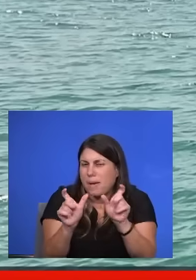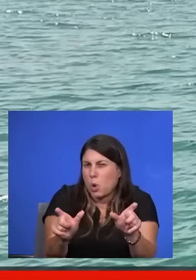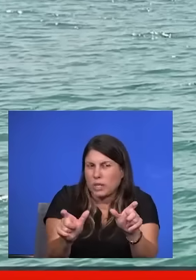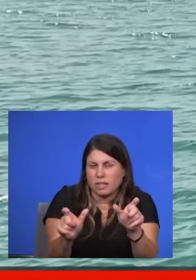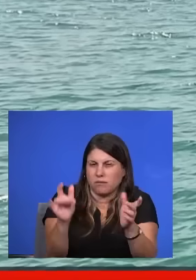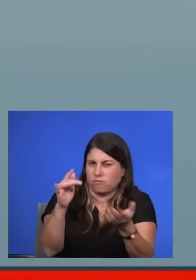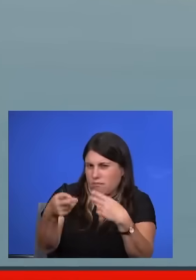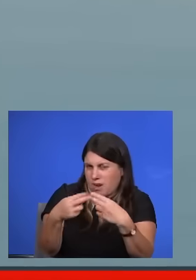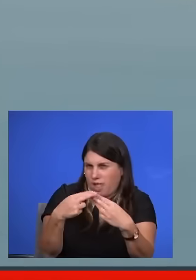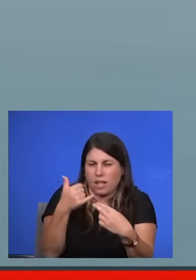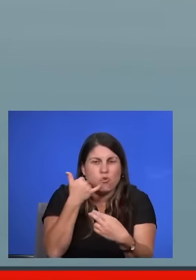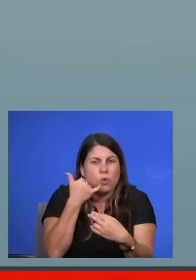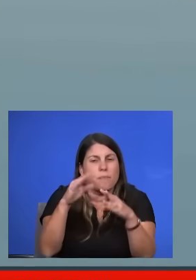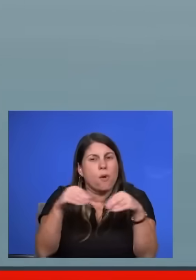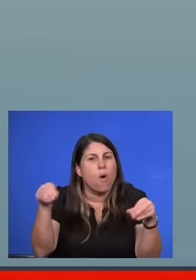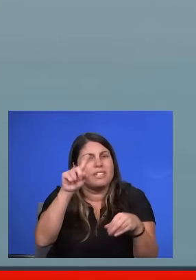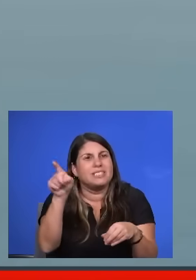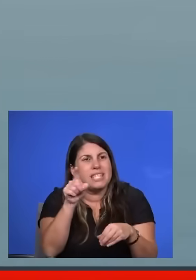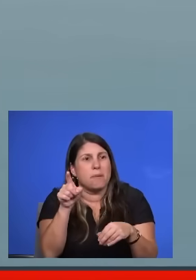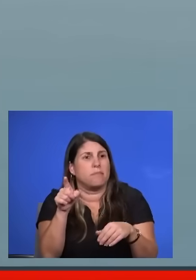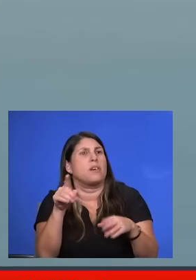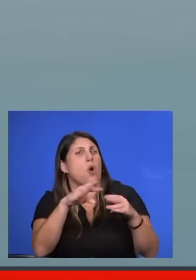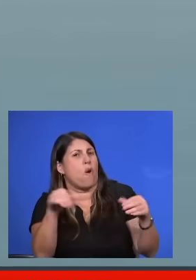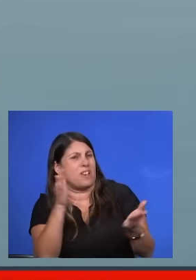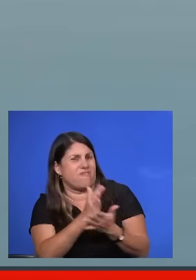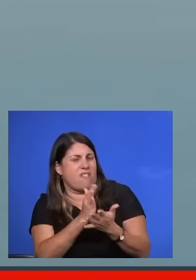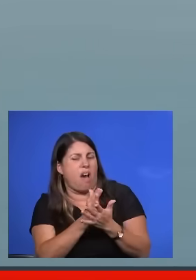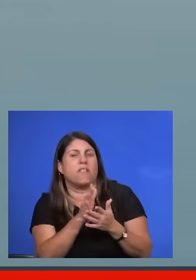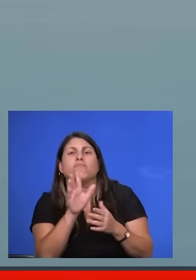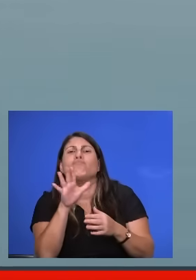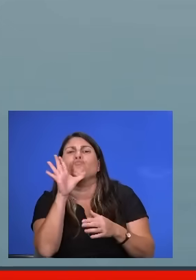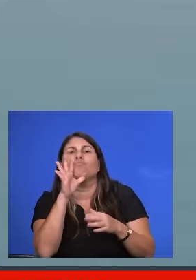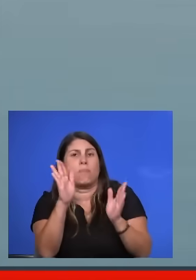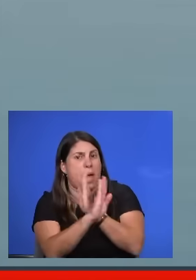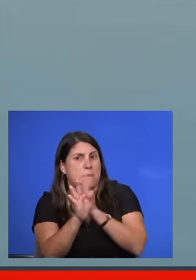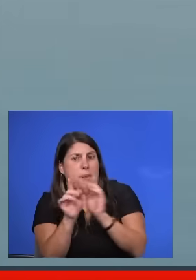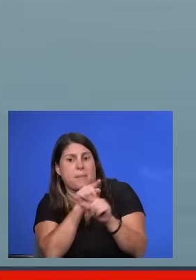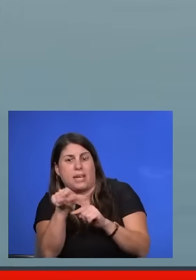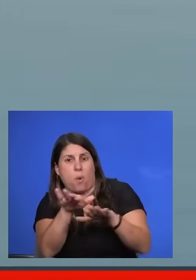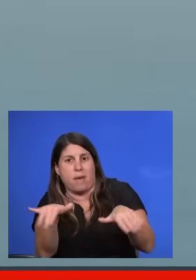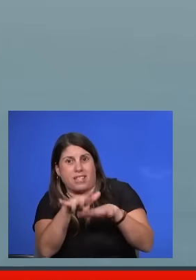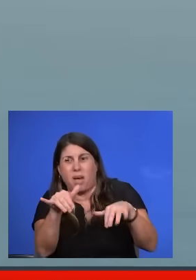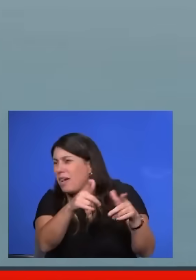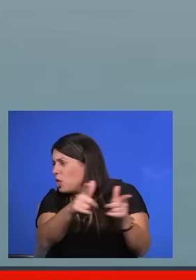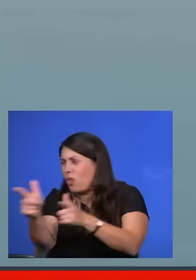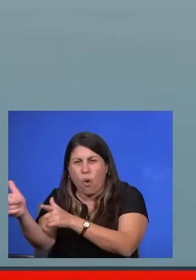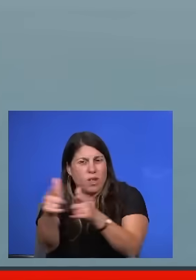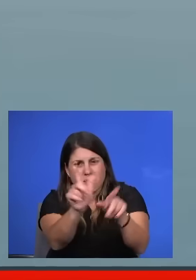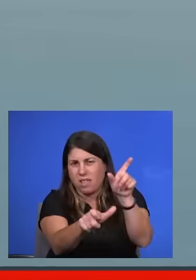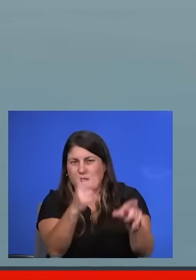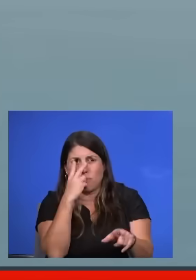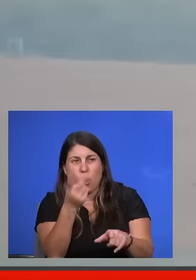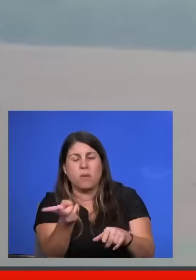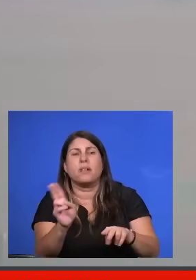בחוף זיקים. על החוף כבר עשרות מחבלים שחדרו מהים, הם יורים בכל מי שהם רואים, ואז מתקרבים